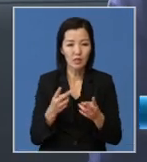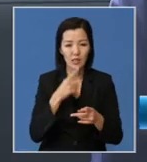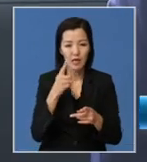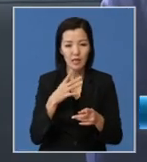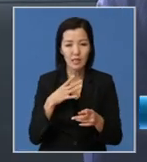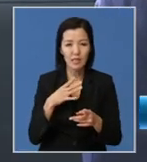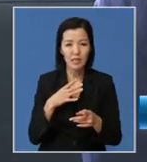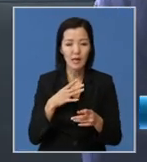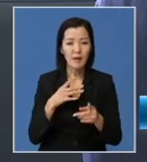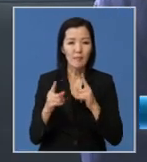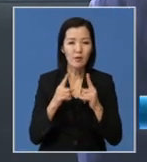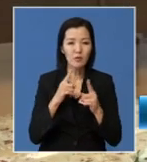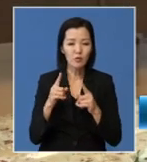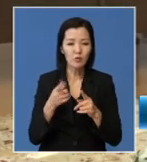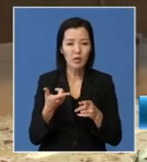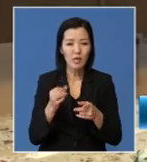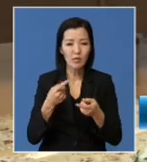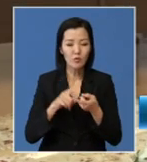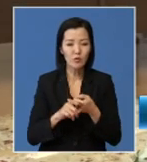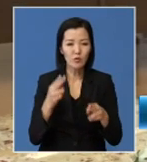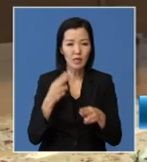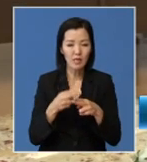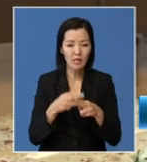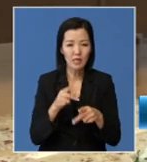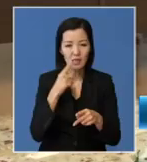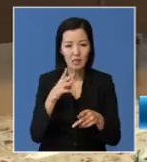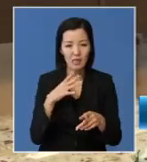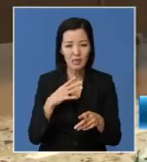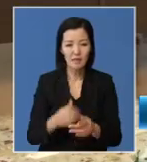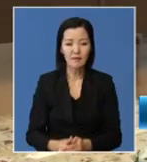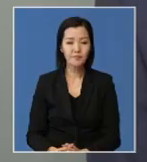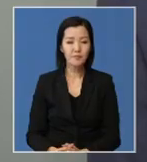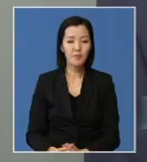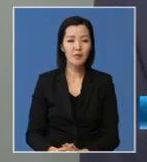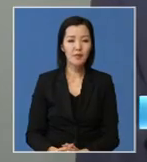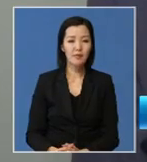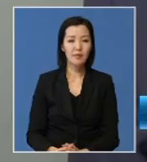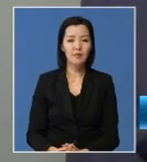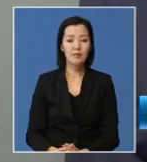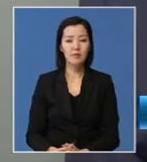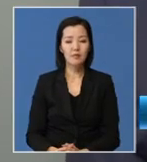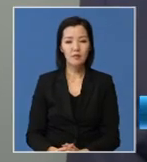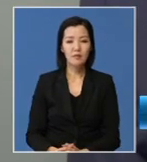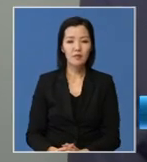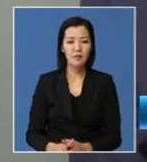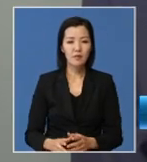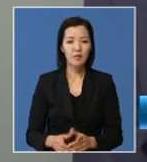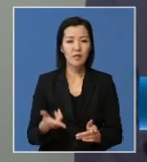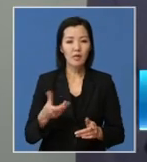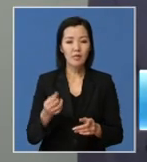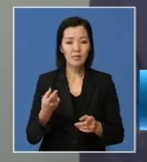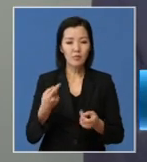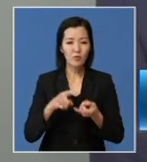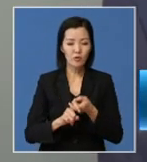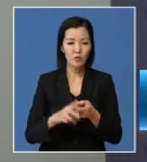Және де басқосуда өңірді газдандырудағы кедергі жайттар да талқыланды. Газ қосудың бағасы көп